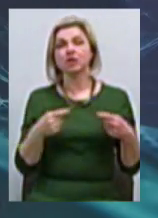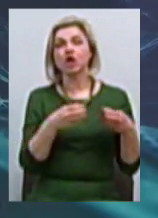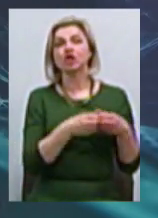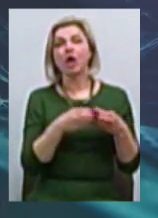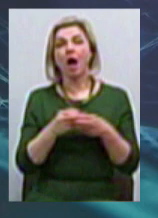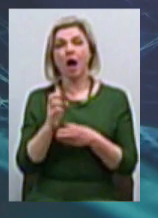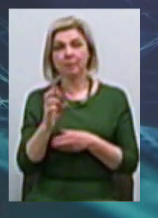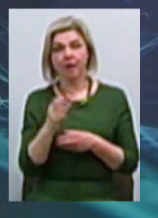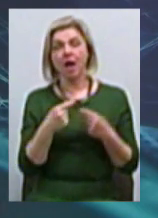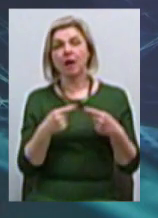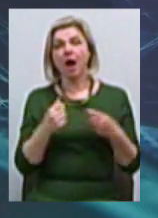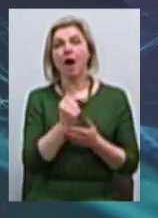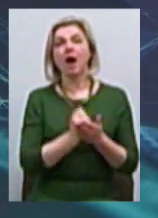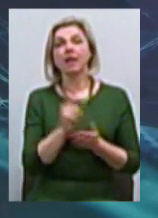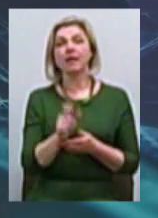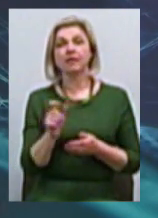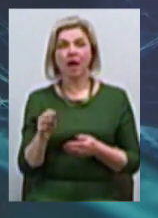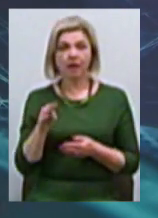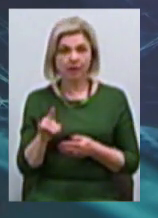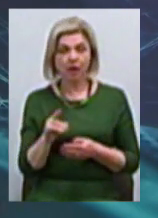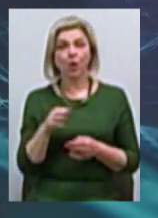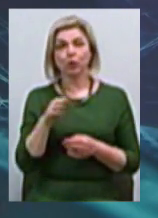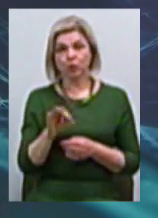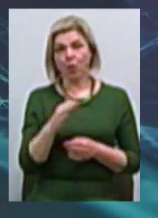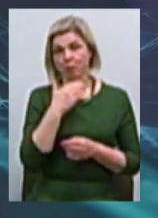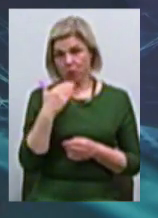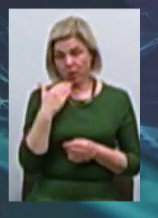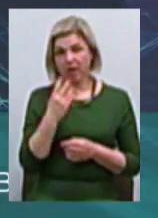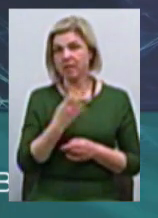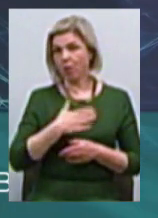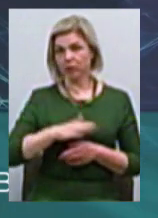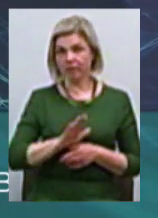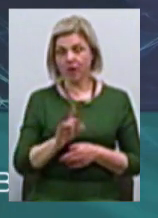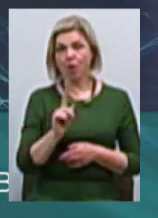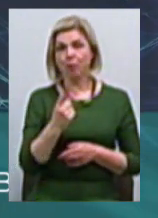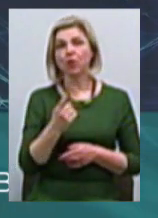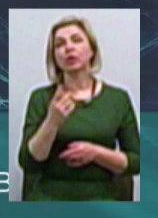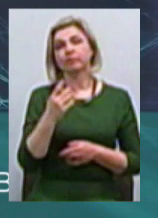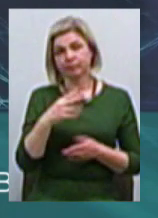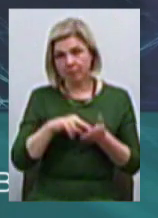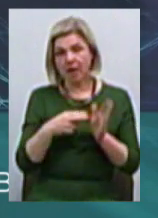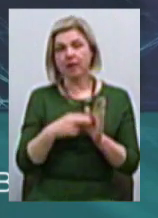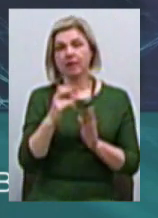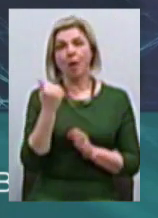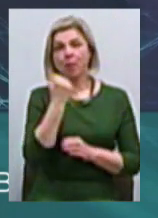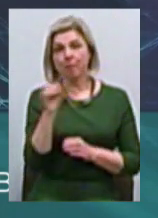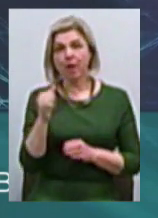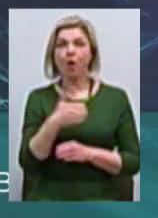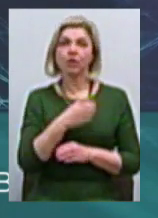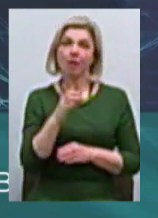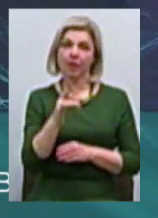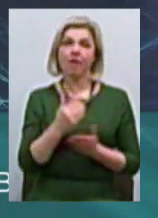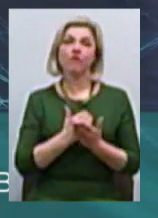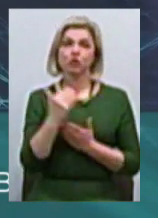то, конечно, эти данные многих не удовлетворят, потому что многие рассчитывали на победу, либо на хотя бы более высокое